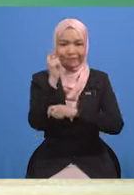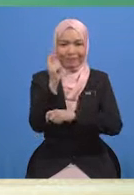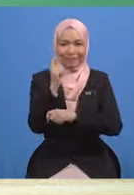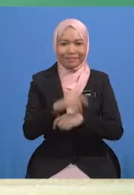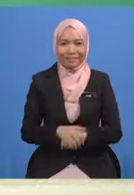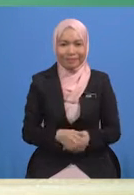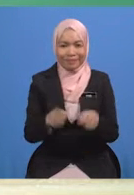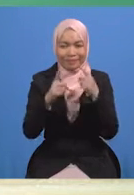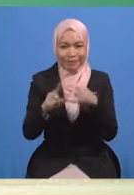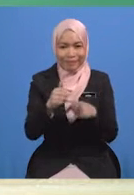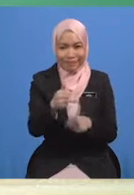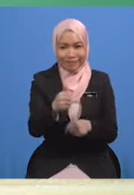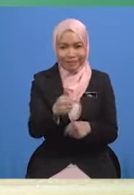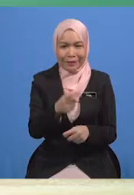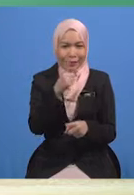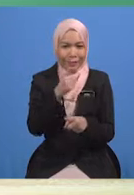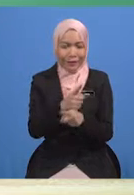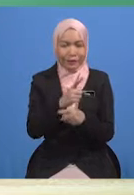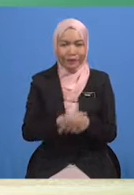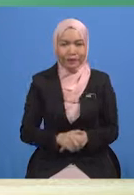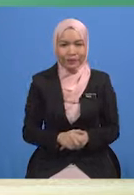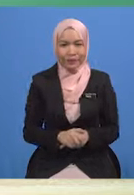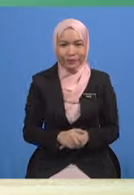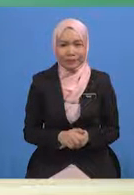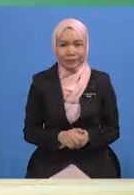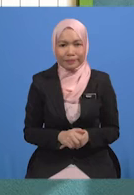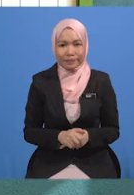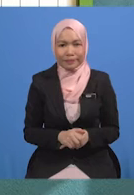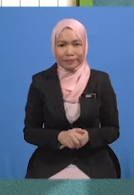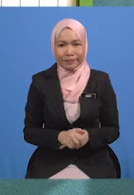Tahniah, jawapan kamu tepat.